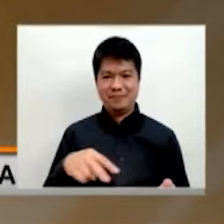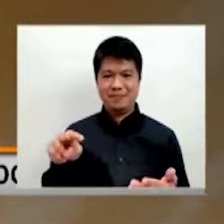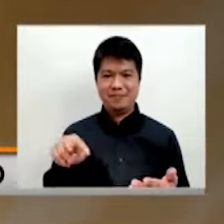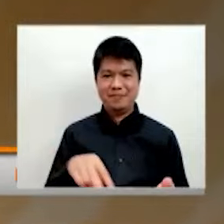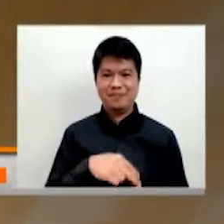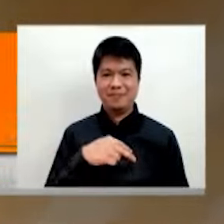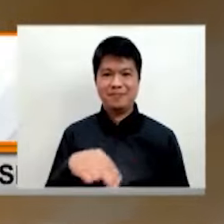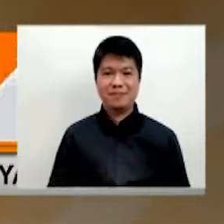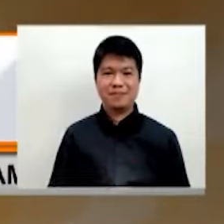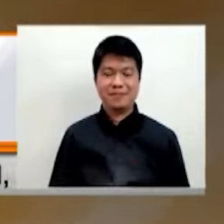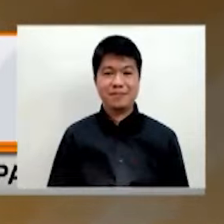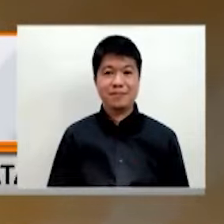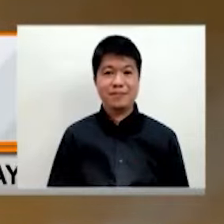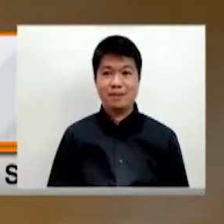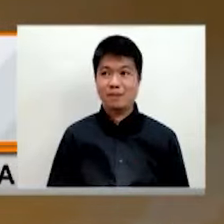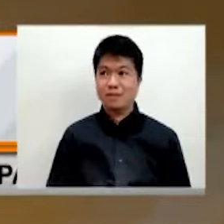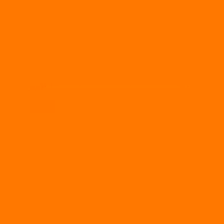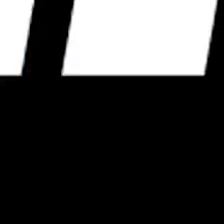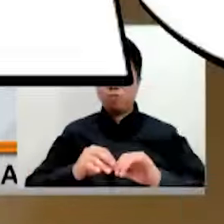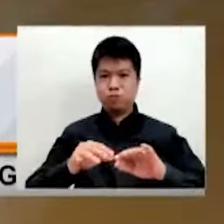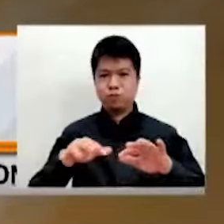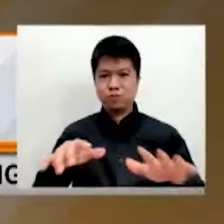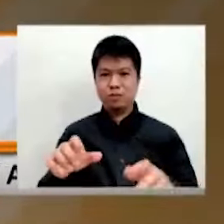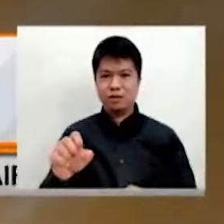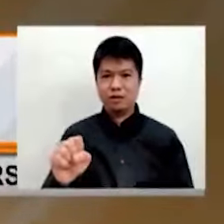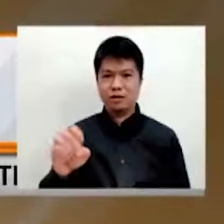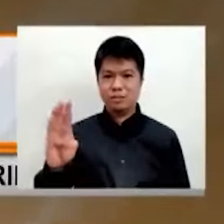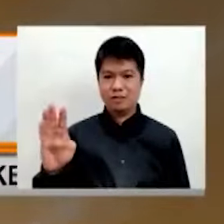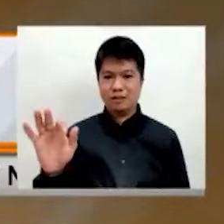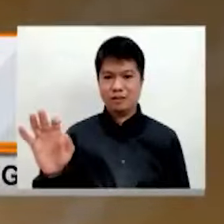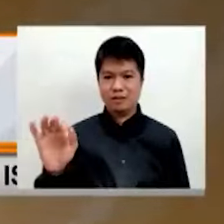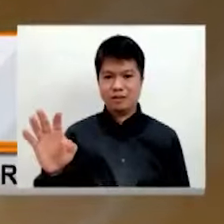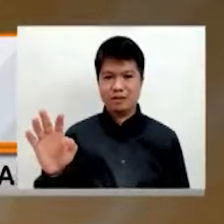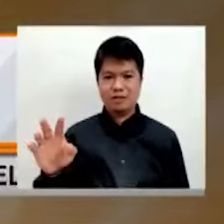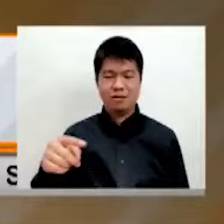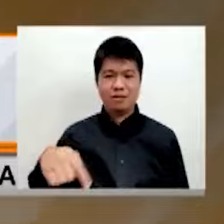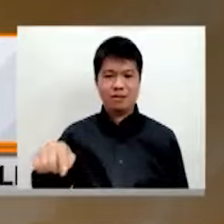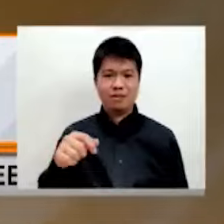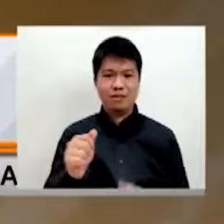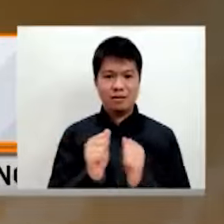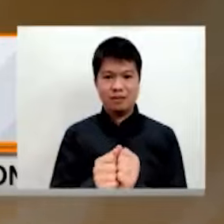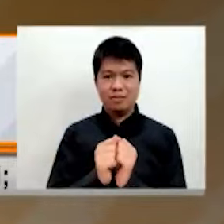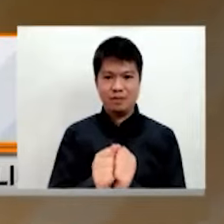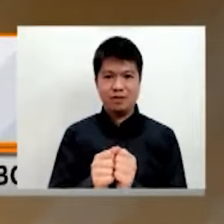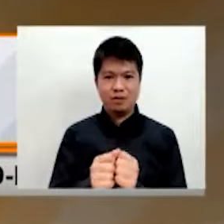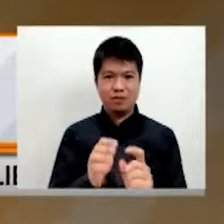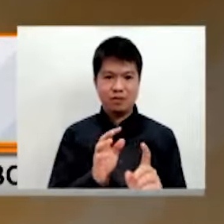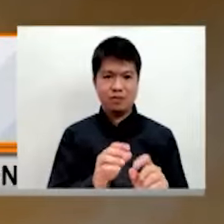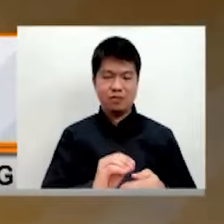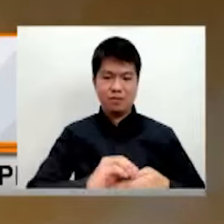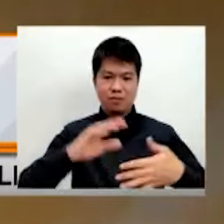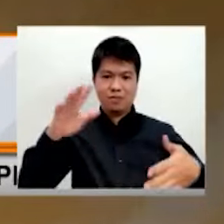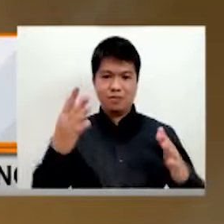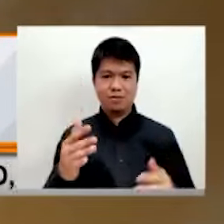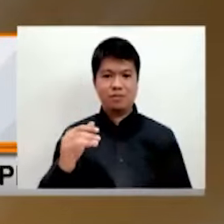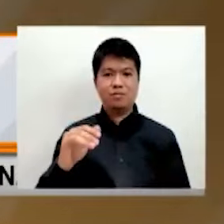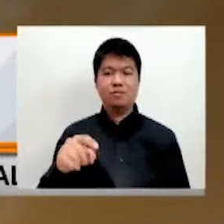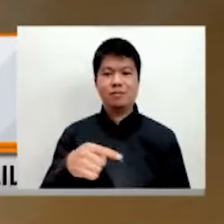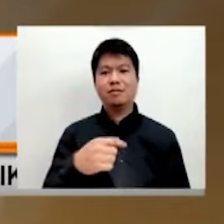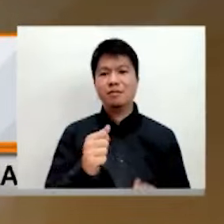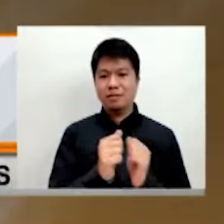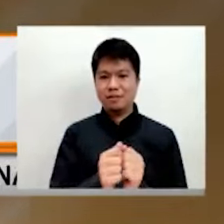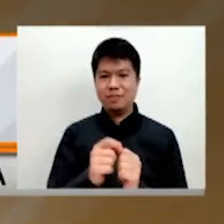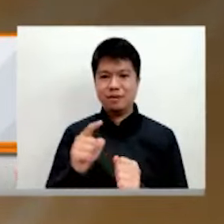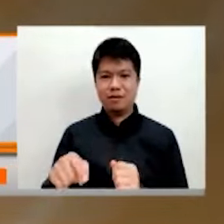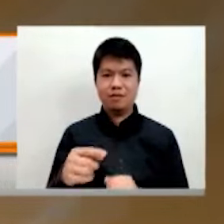bilang sa nag-trending dyan, si SV19 Stel, kasama ang online personality na si Giant Gaming. Feel na feel din